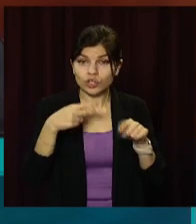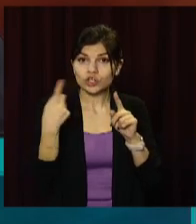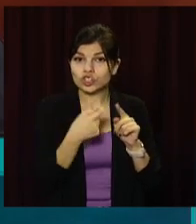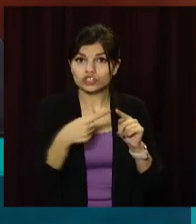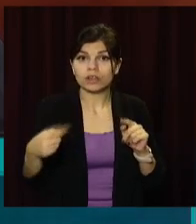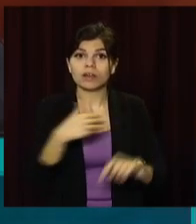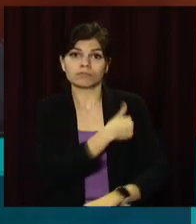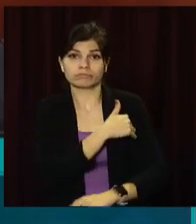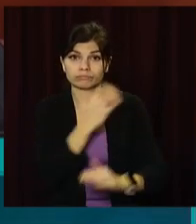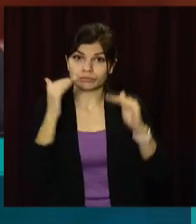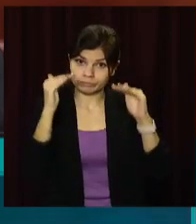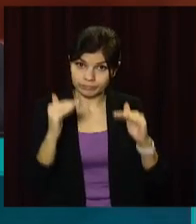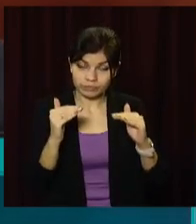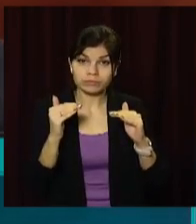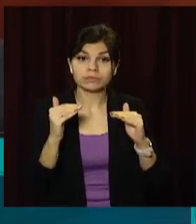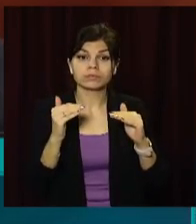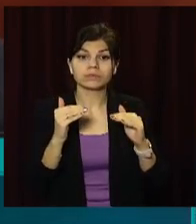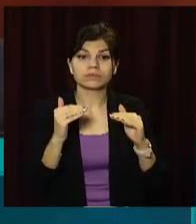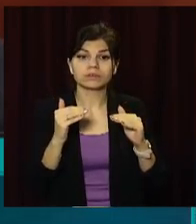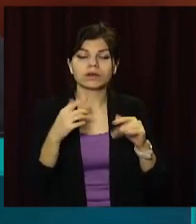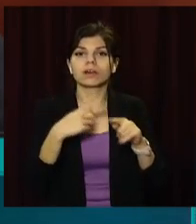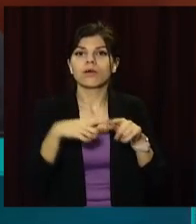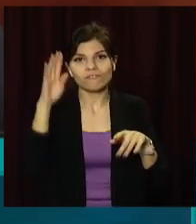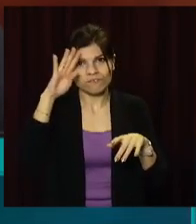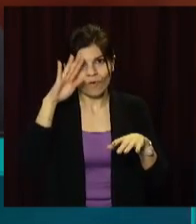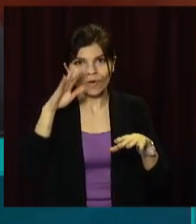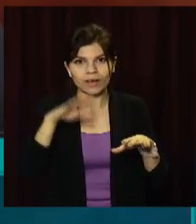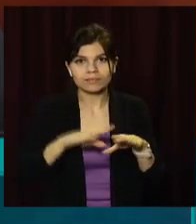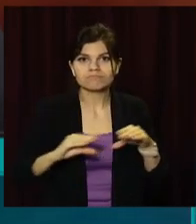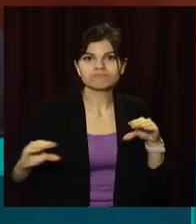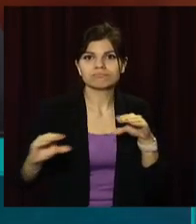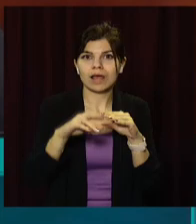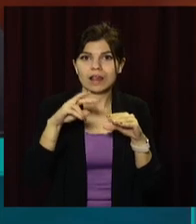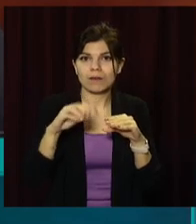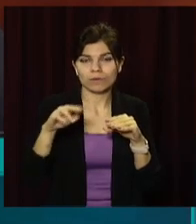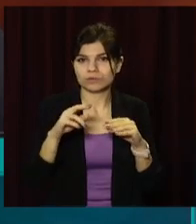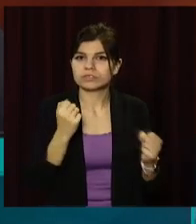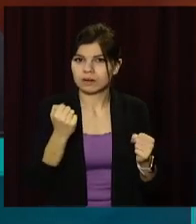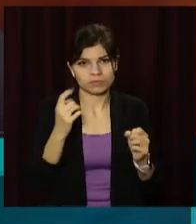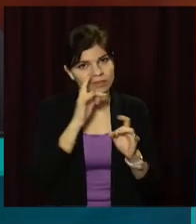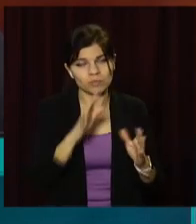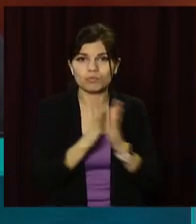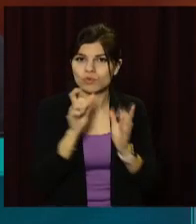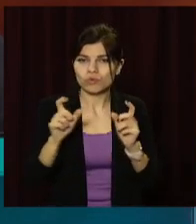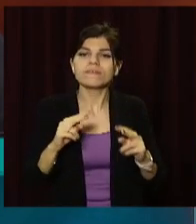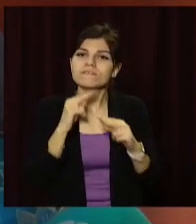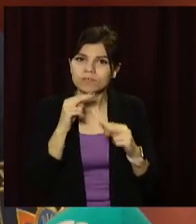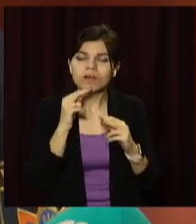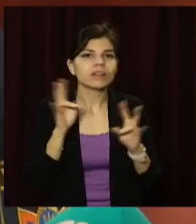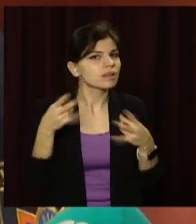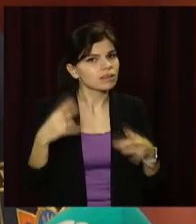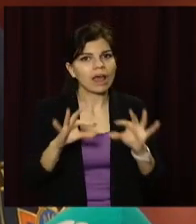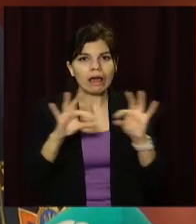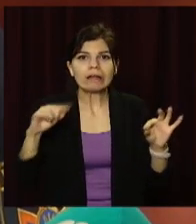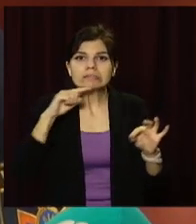зниження температури повітря, і що буде пов'язано з формуванням криги на водоймах області, тож ми закликаємо людей бути